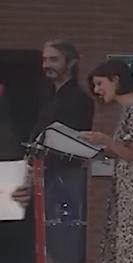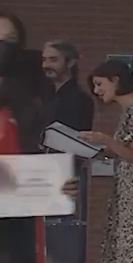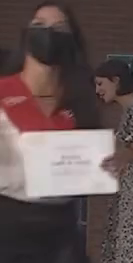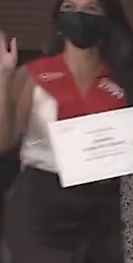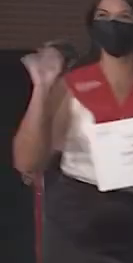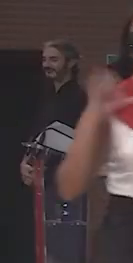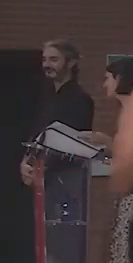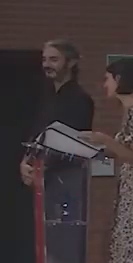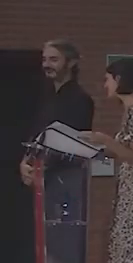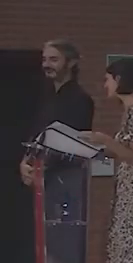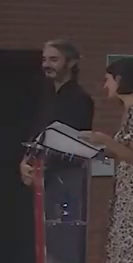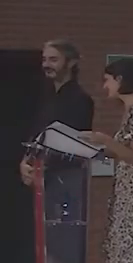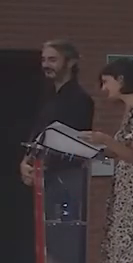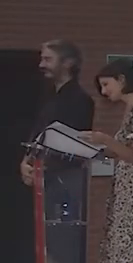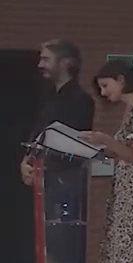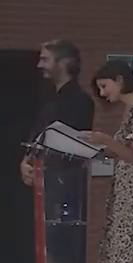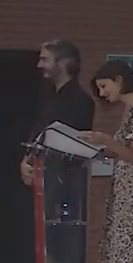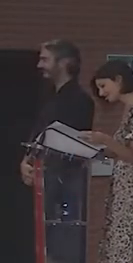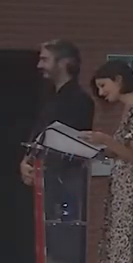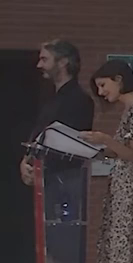La Laura Maria Martínez Casanya.